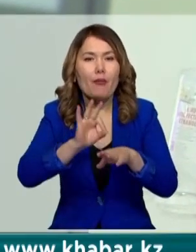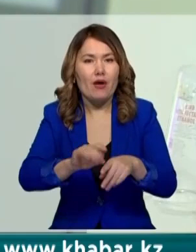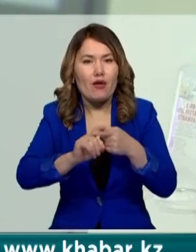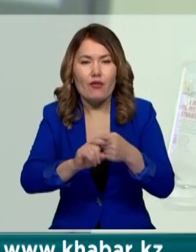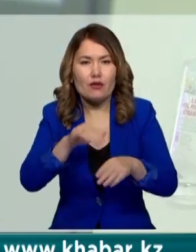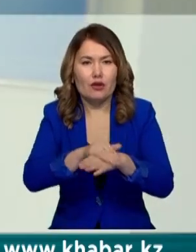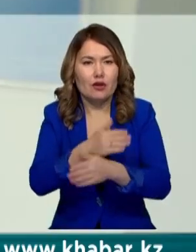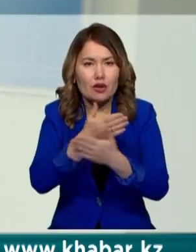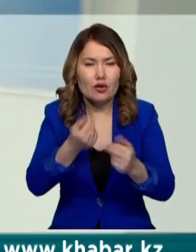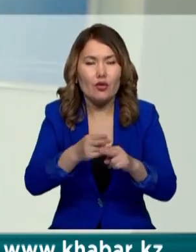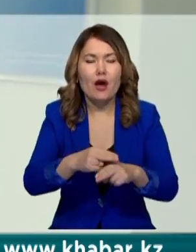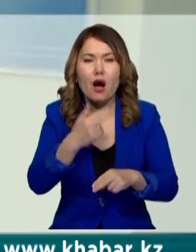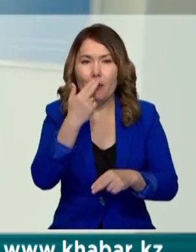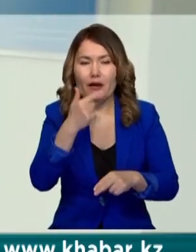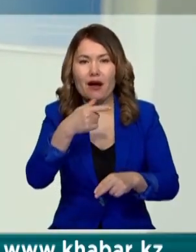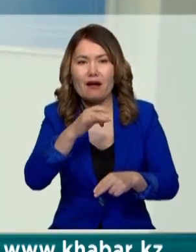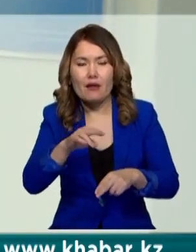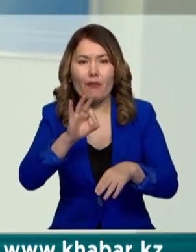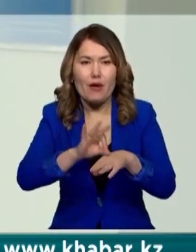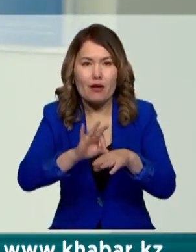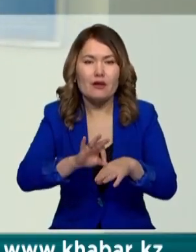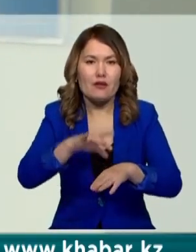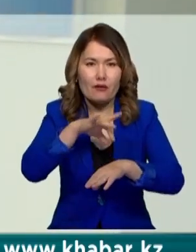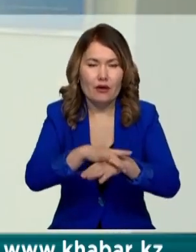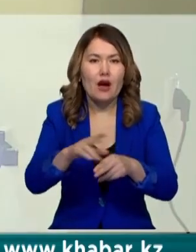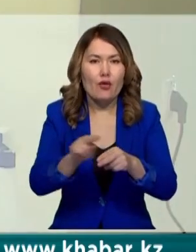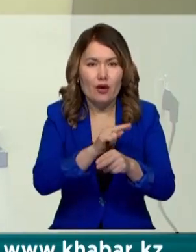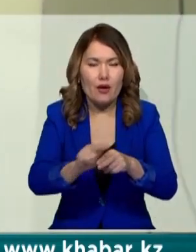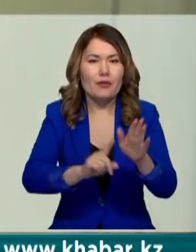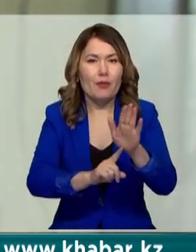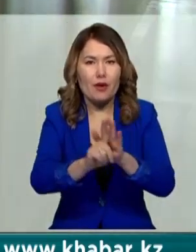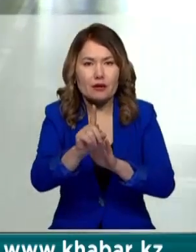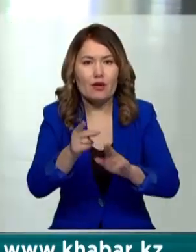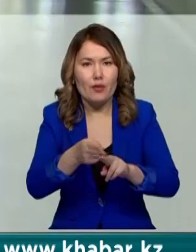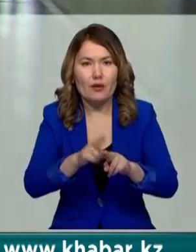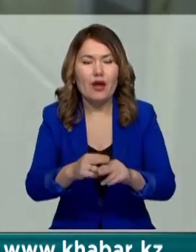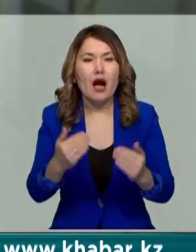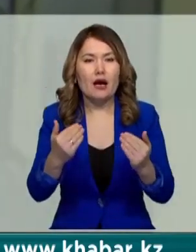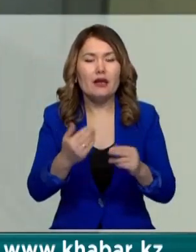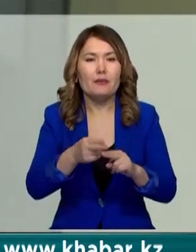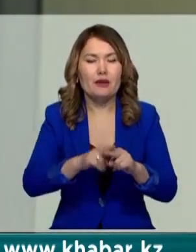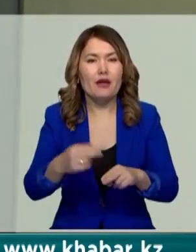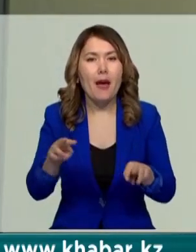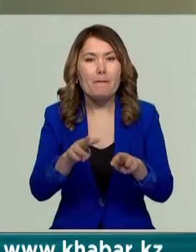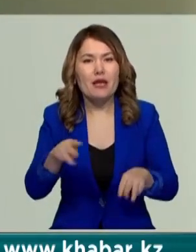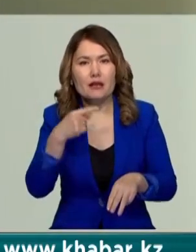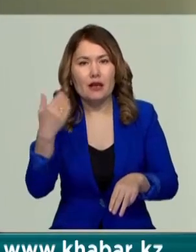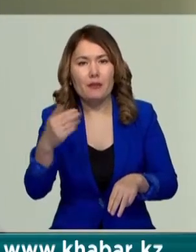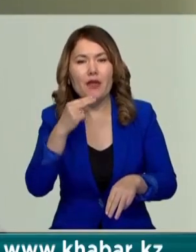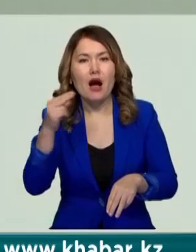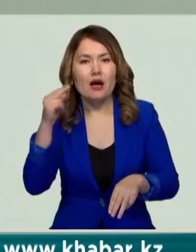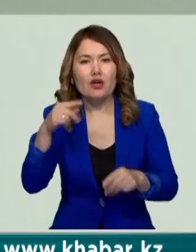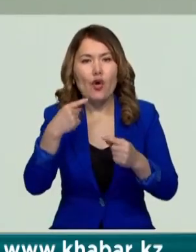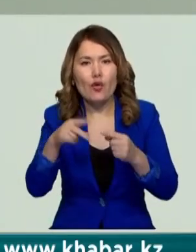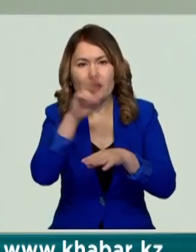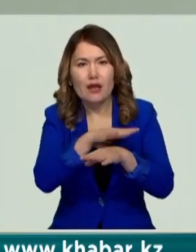инфекция тұмау жұқтырғандықтан ем-дом шараларын дәрігерлердің бақылауында қабылдауға мәжбүр болып отыр. Тағы Елжан Біртанов Қытай мен өзге